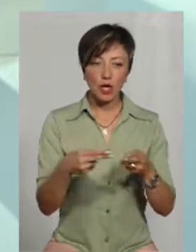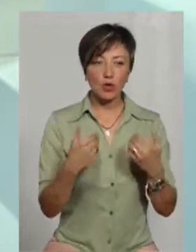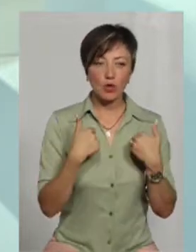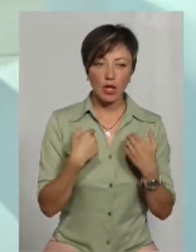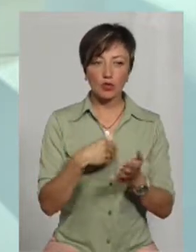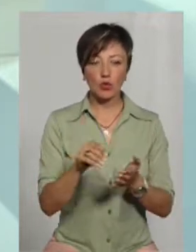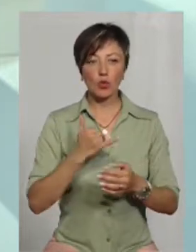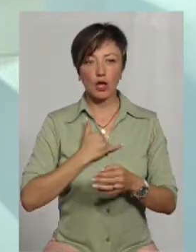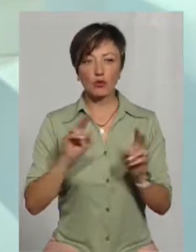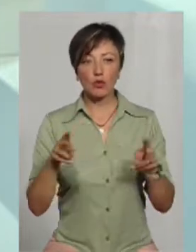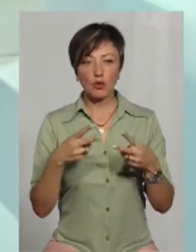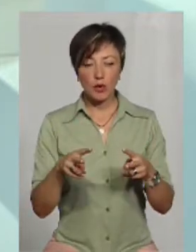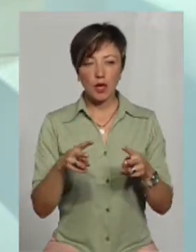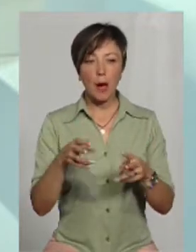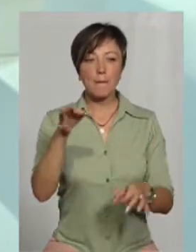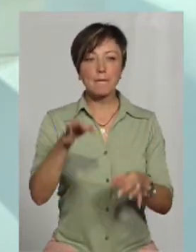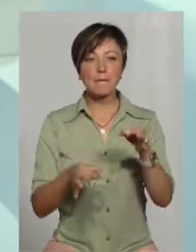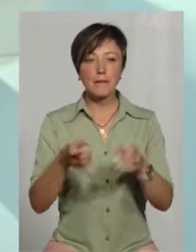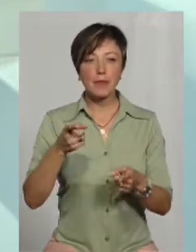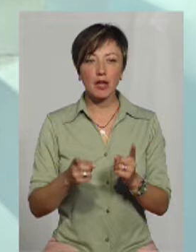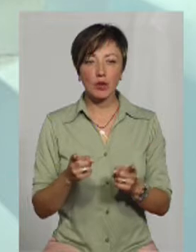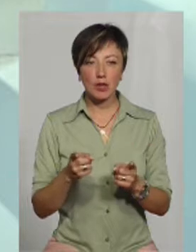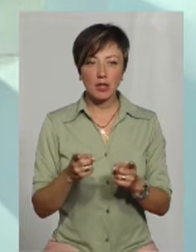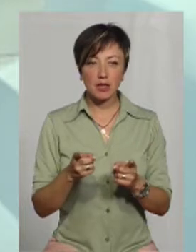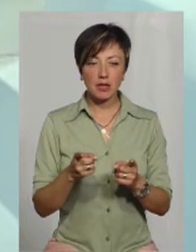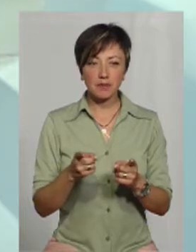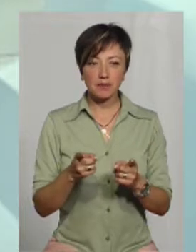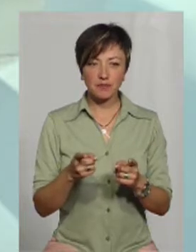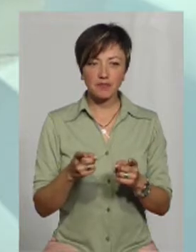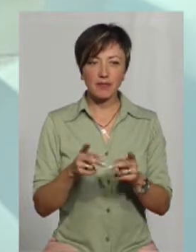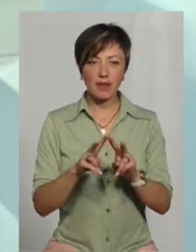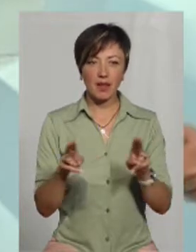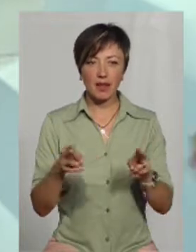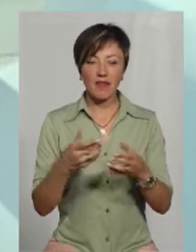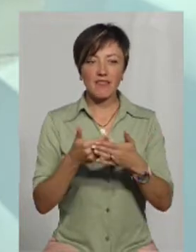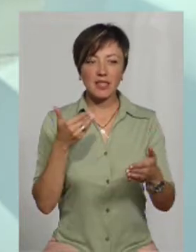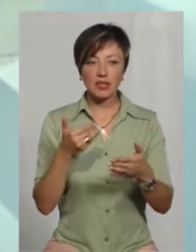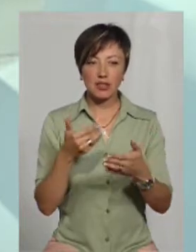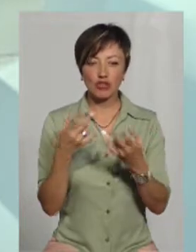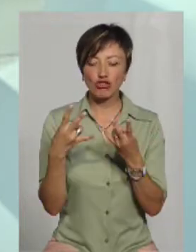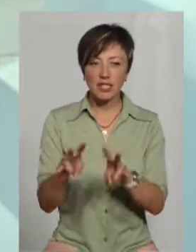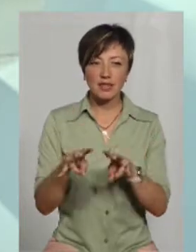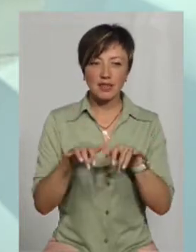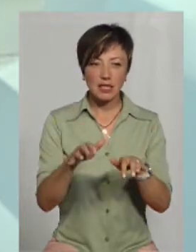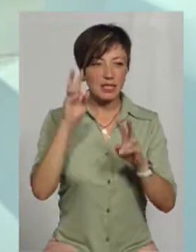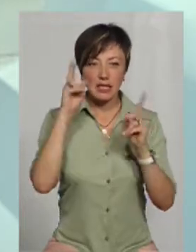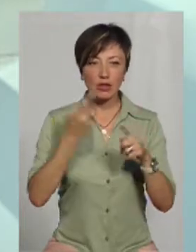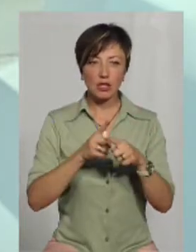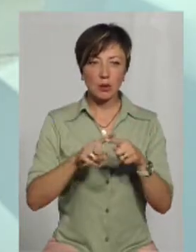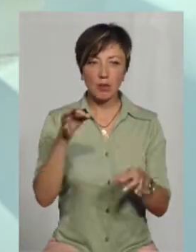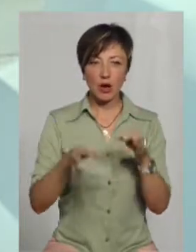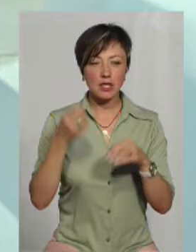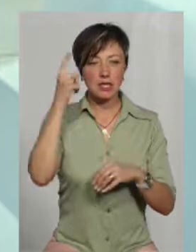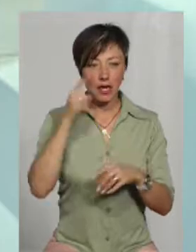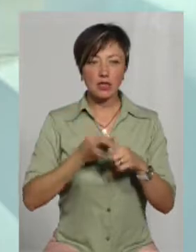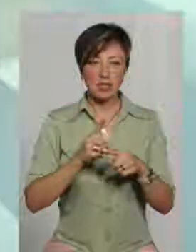нас, купують в нашому клубі, купують органічні інсектициди, тобто від шкідників засоби. Да? Вони не знають, що це органічні. Вони знають,